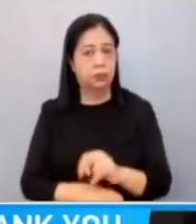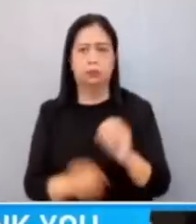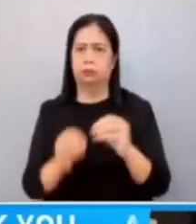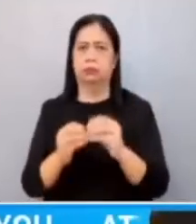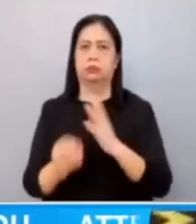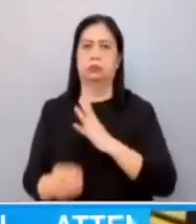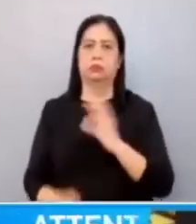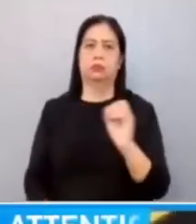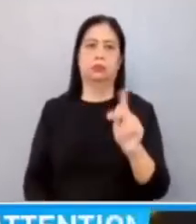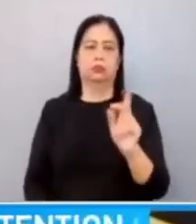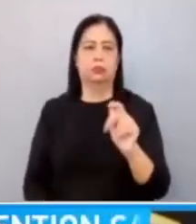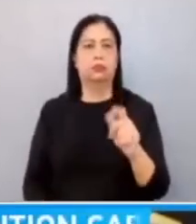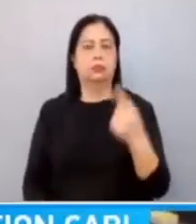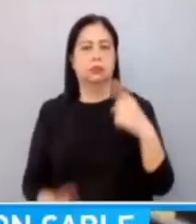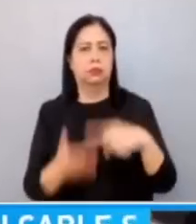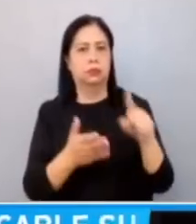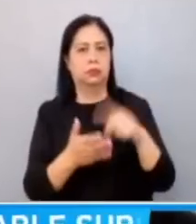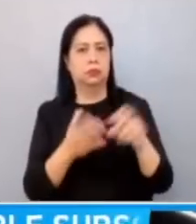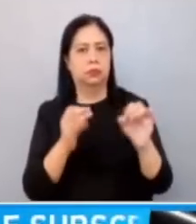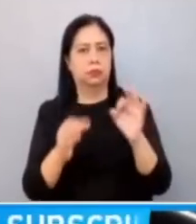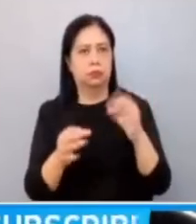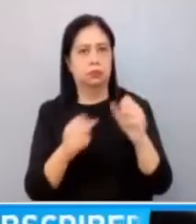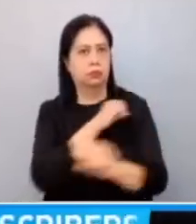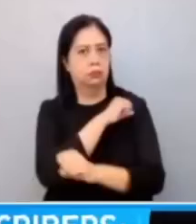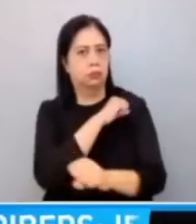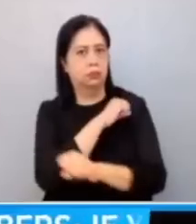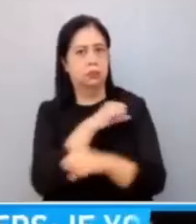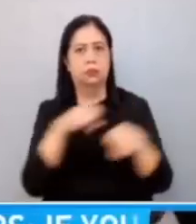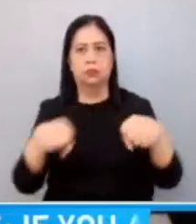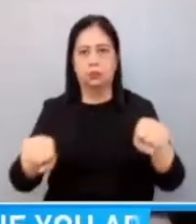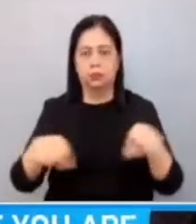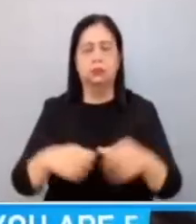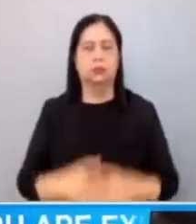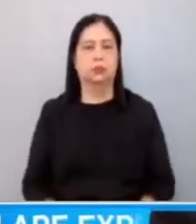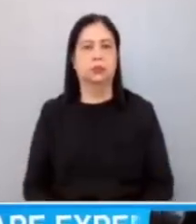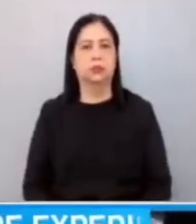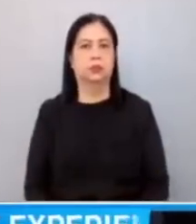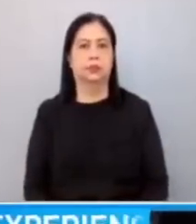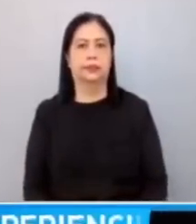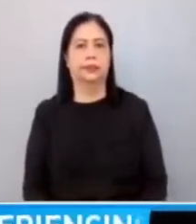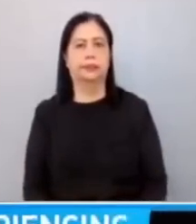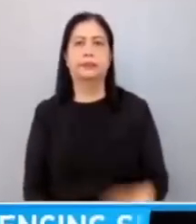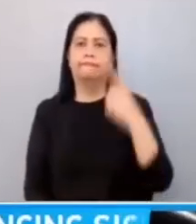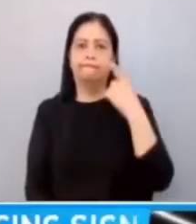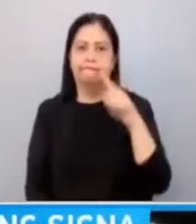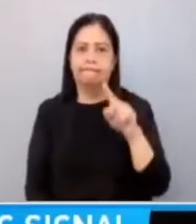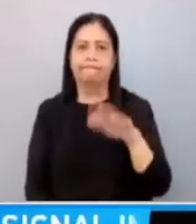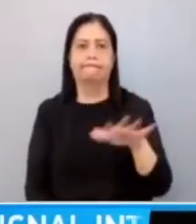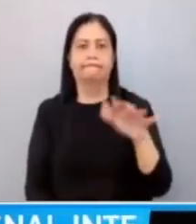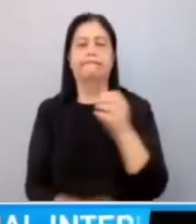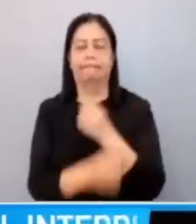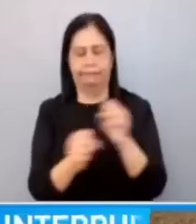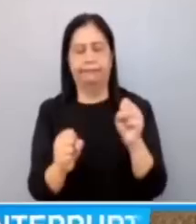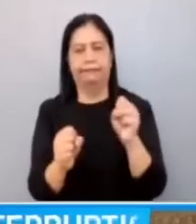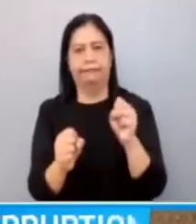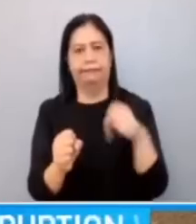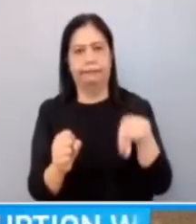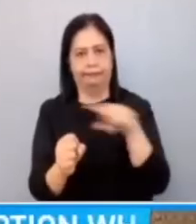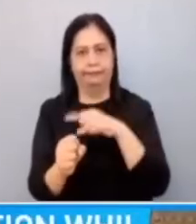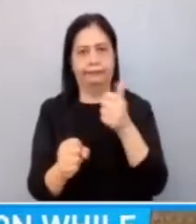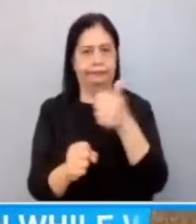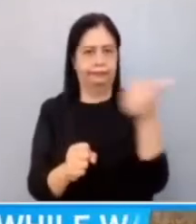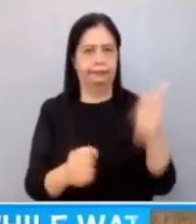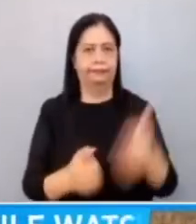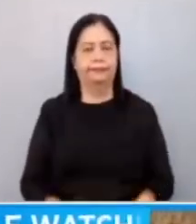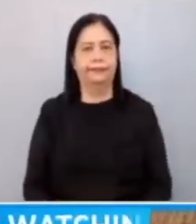ano eh, na-check nila kung may mga nakaw na motor, ganyan. Para sa mga safety na rin ng mga iba.